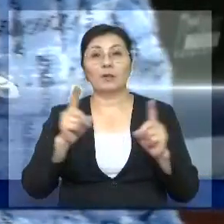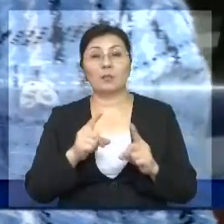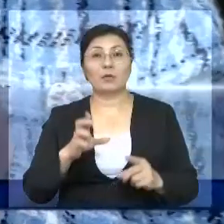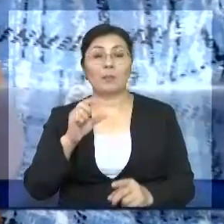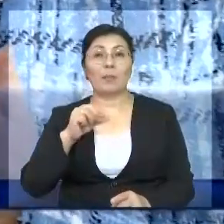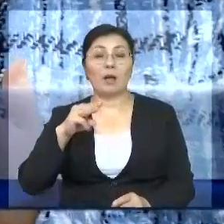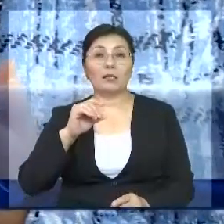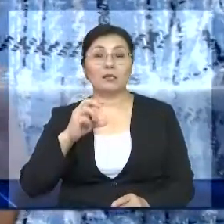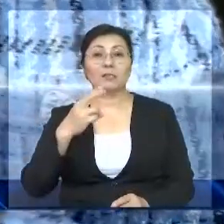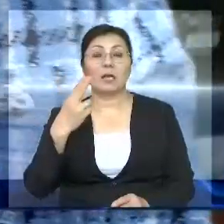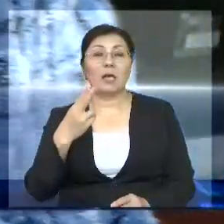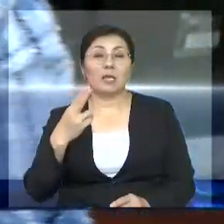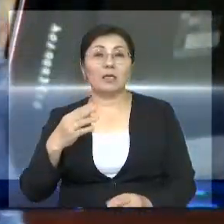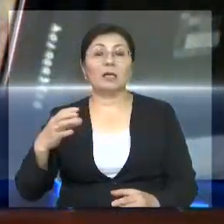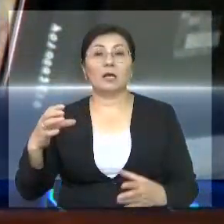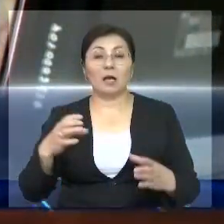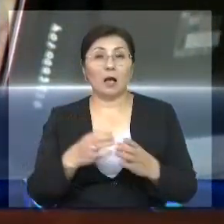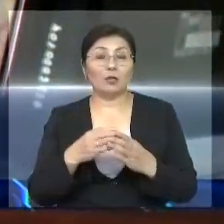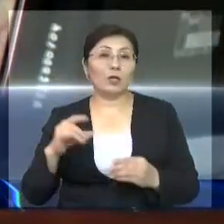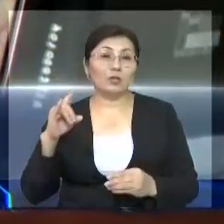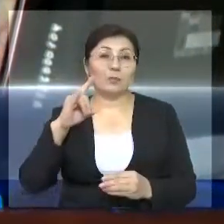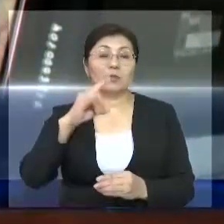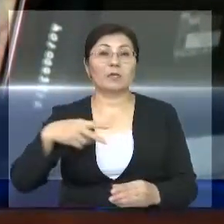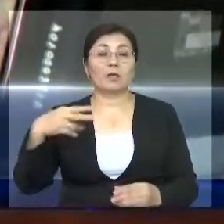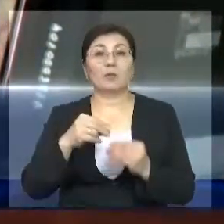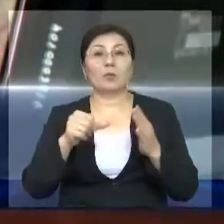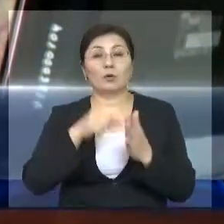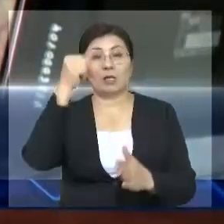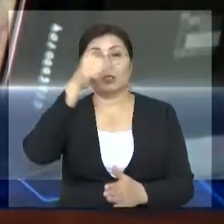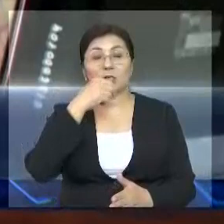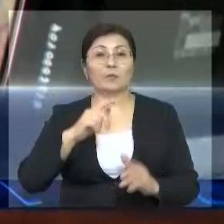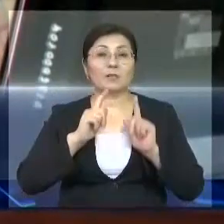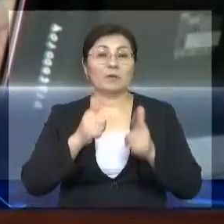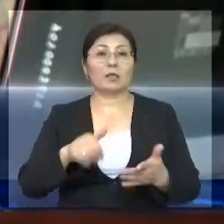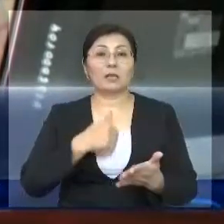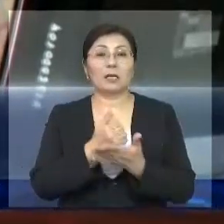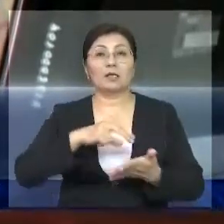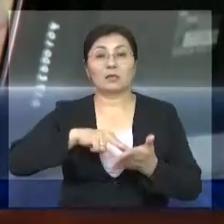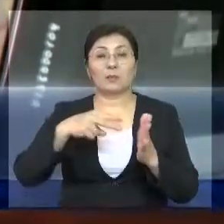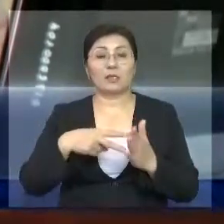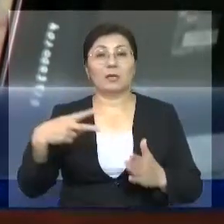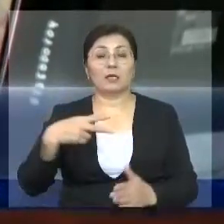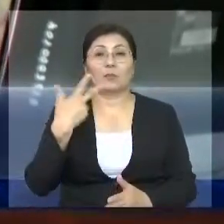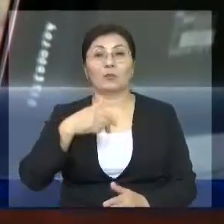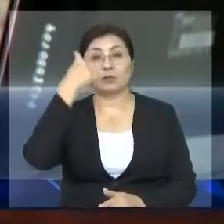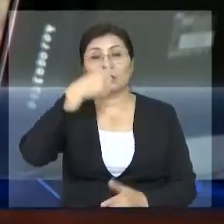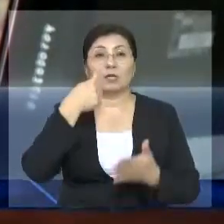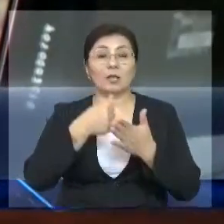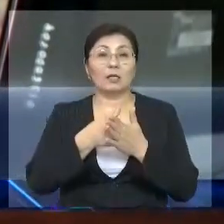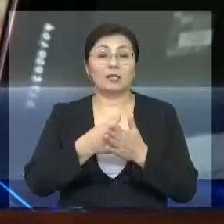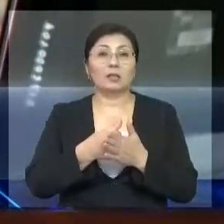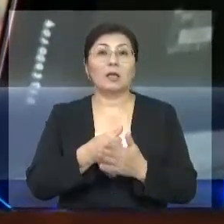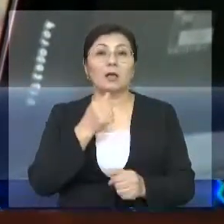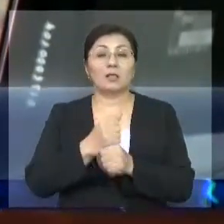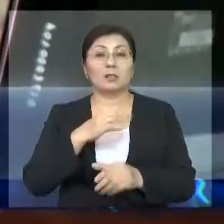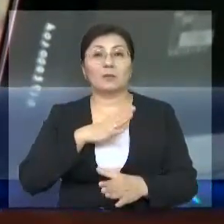Екі ауданының үстімен ұшуға мәжбүр. Біздің алдымызда 2016 жылы мақұлданған қаланың бас жоспары 2030 жылға дейін құрылған еді.